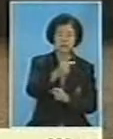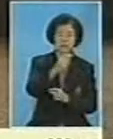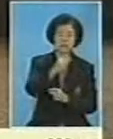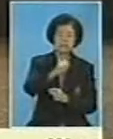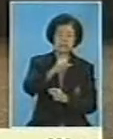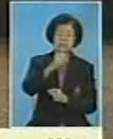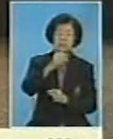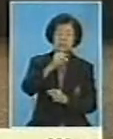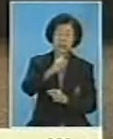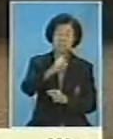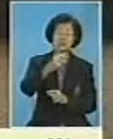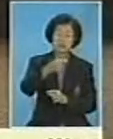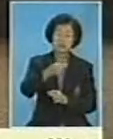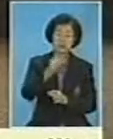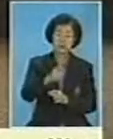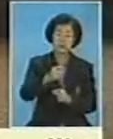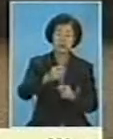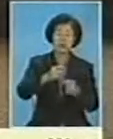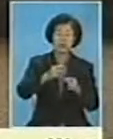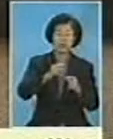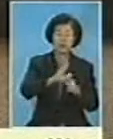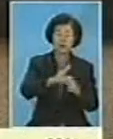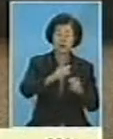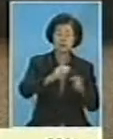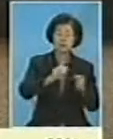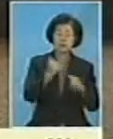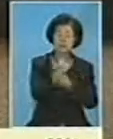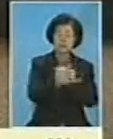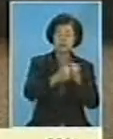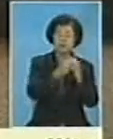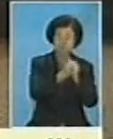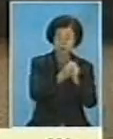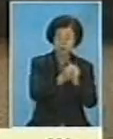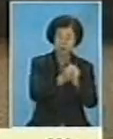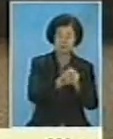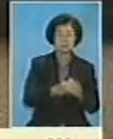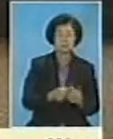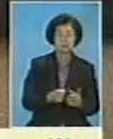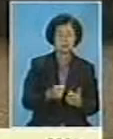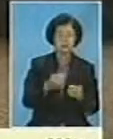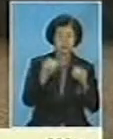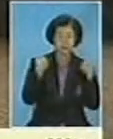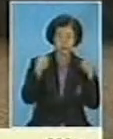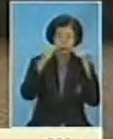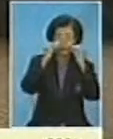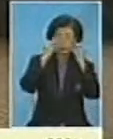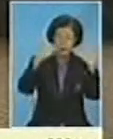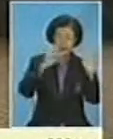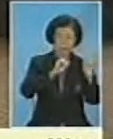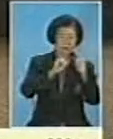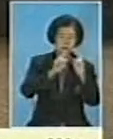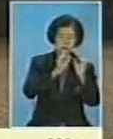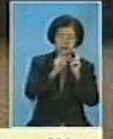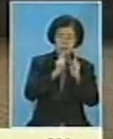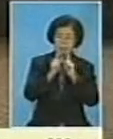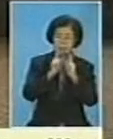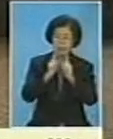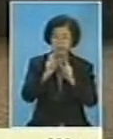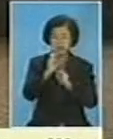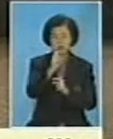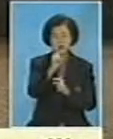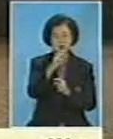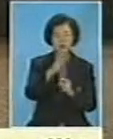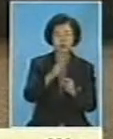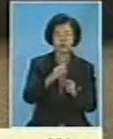GSSG ว่าเป็นรัฐวิสาหกิจจีนและประสบการณ์ในการเจรจาและการตรวจสอบของข้าราช